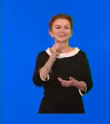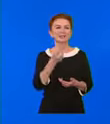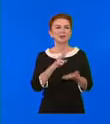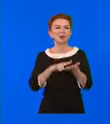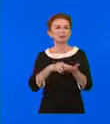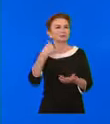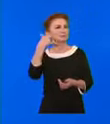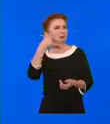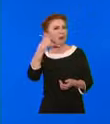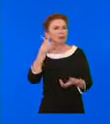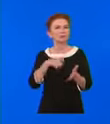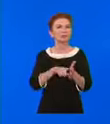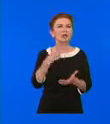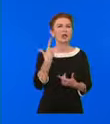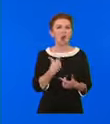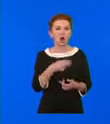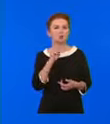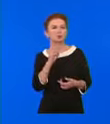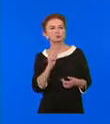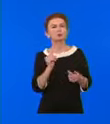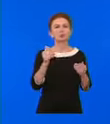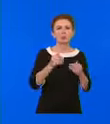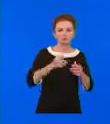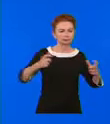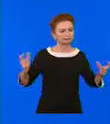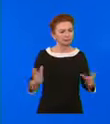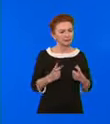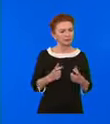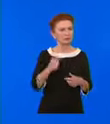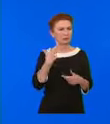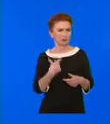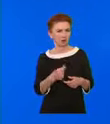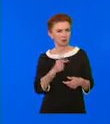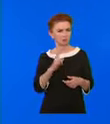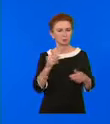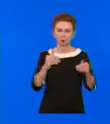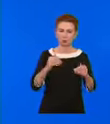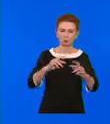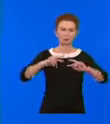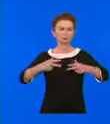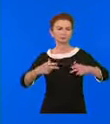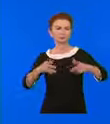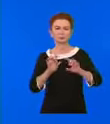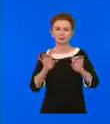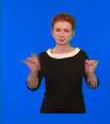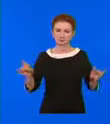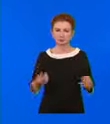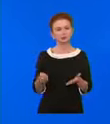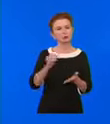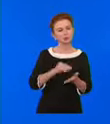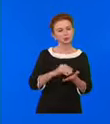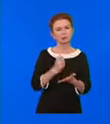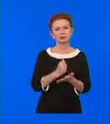więcej wiedzieć o tym, kto mógł potencjalnie być zakażony, plus kilka dodatkowych kwestii, o których powie minister